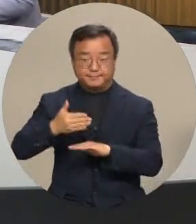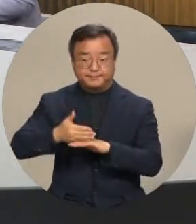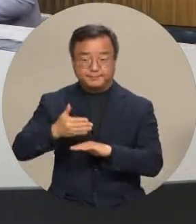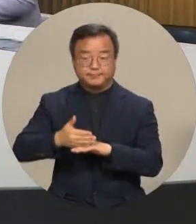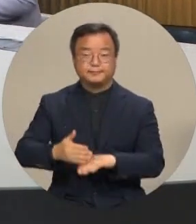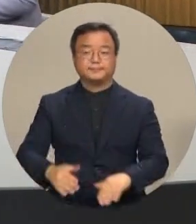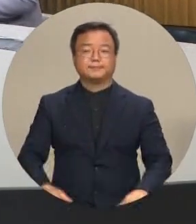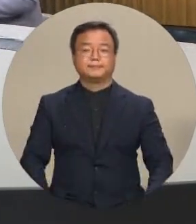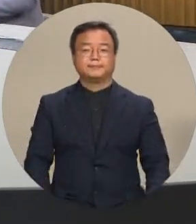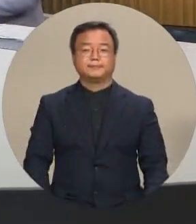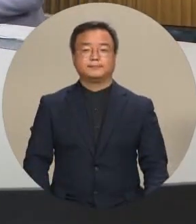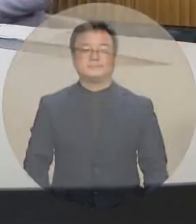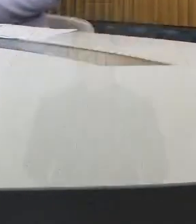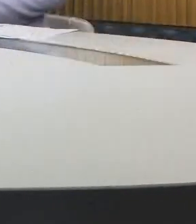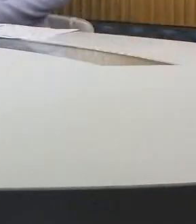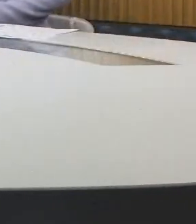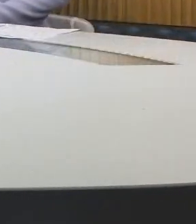들었습니다 감사합니다